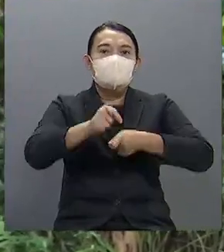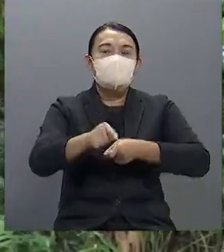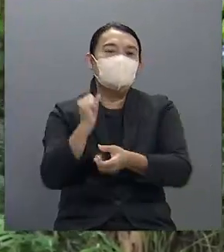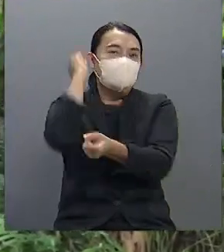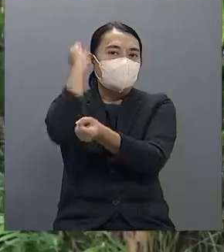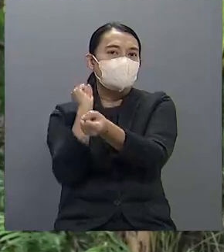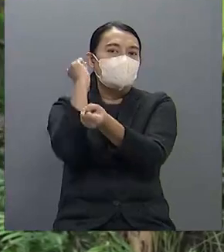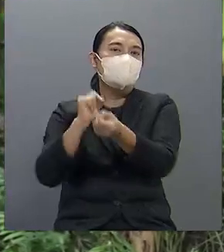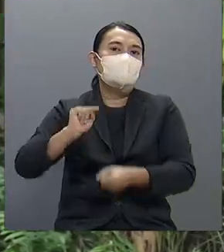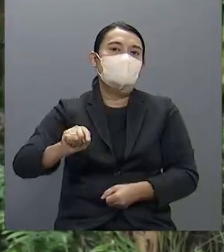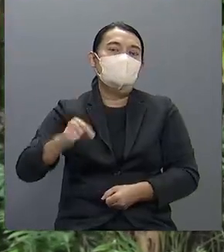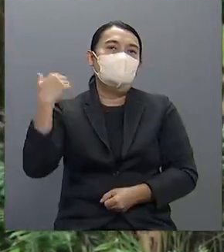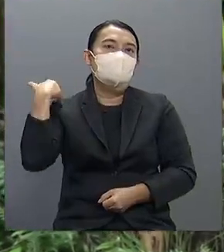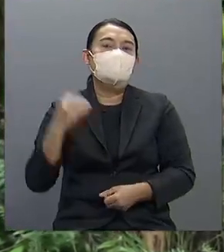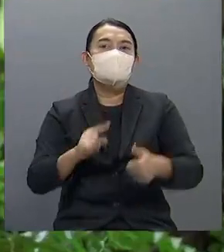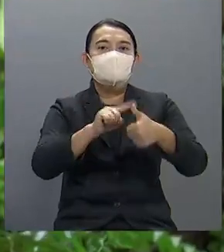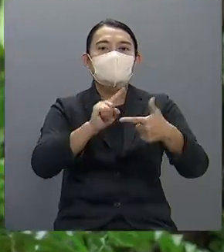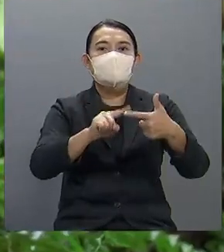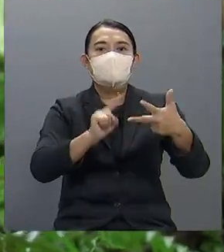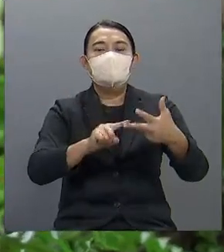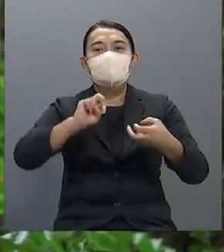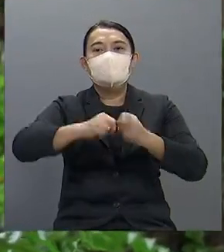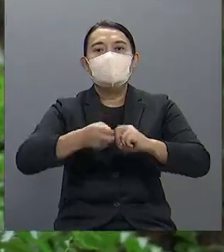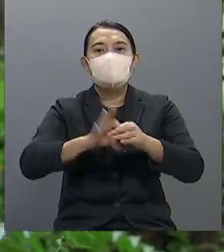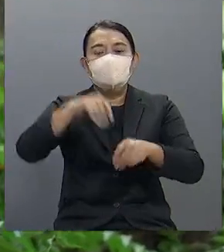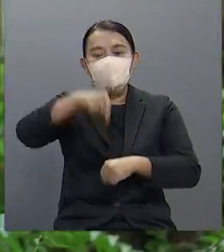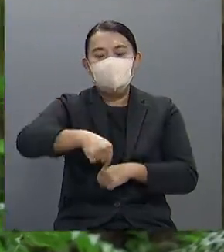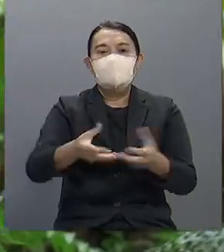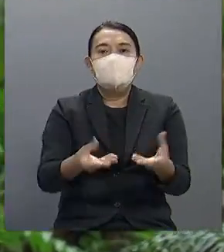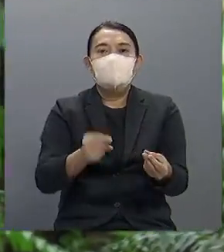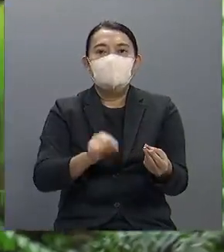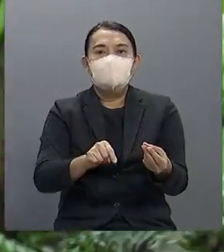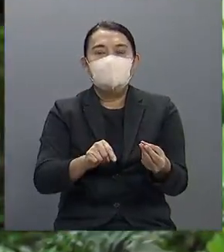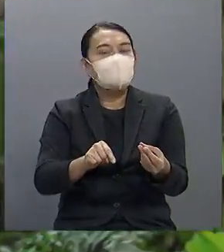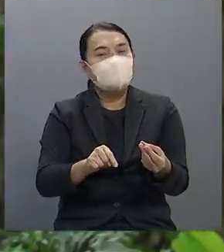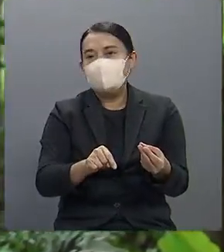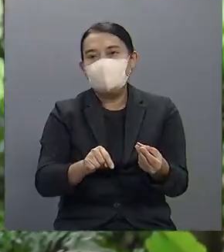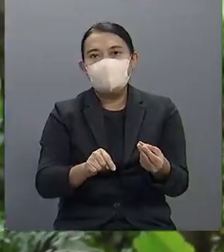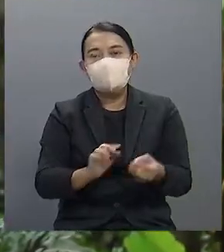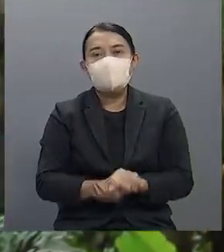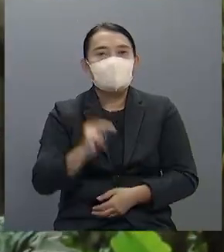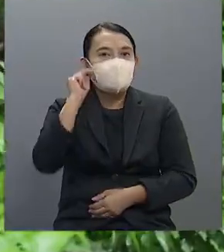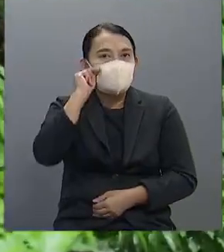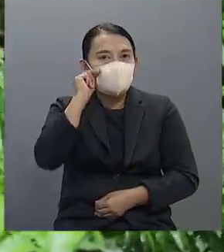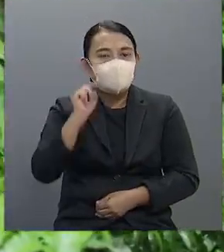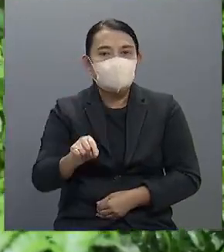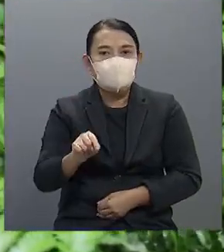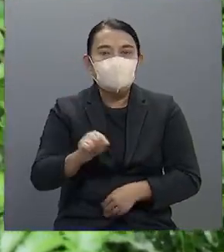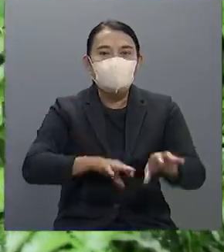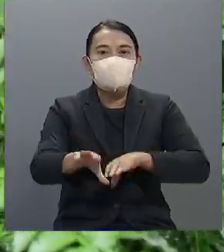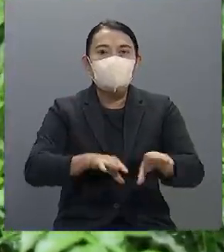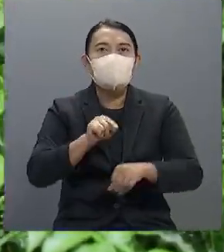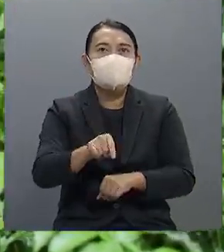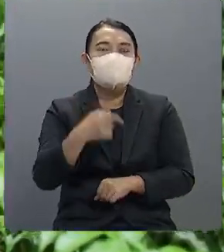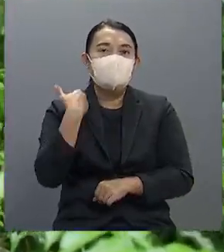ครับเรามองเรื่องของทรัพยากรที่นี่ดินถูกใช้งานอย่างหนักนะครับน้ำไม่มีรูปแบบการจัดการน้ำเราแย่งทรัพยากรกันใช้จากแหล่งน้ำธรรมช